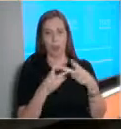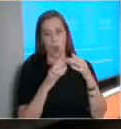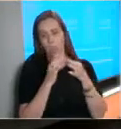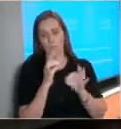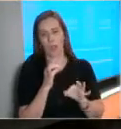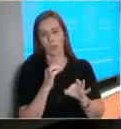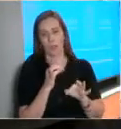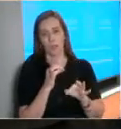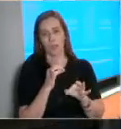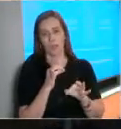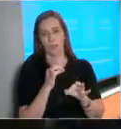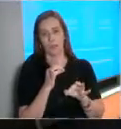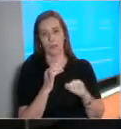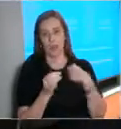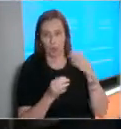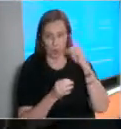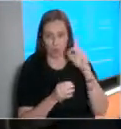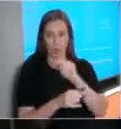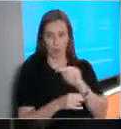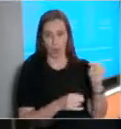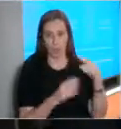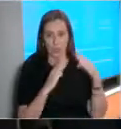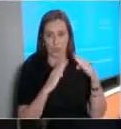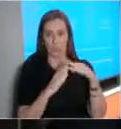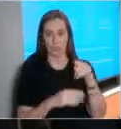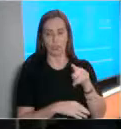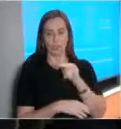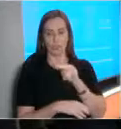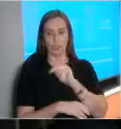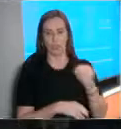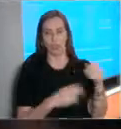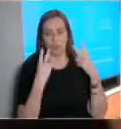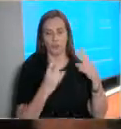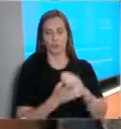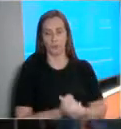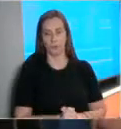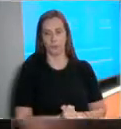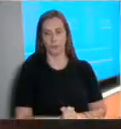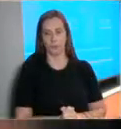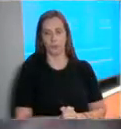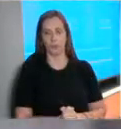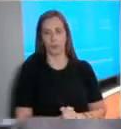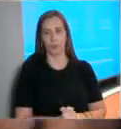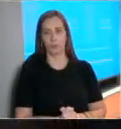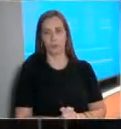לפרט, ואני חושב שהנושא של הדיור זה נושא שעומד על הפרק. הבנתי.